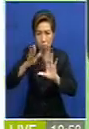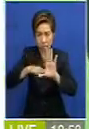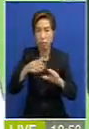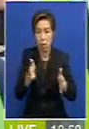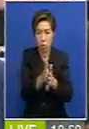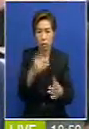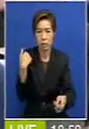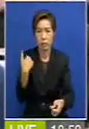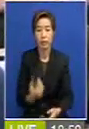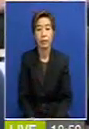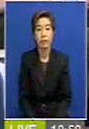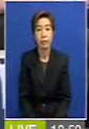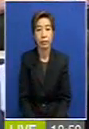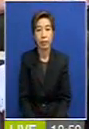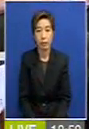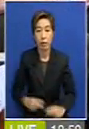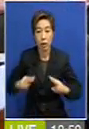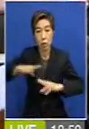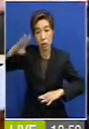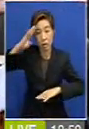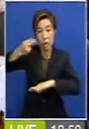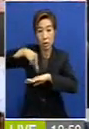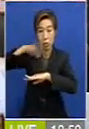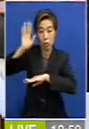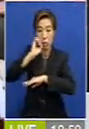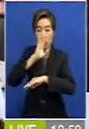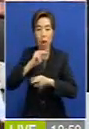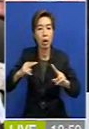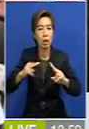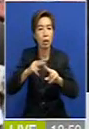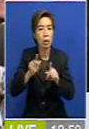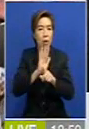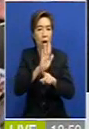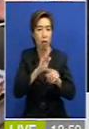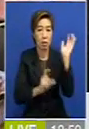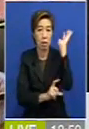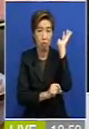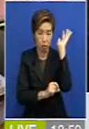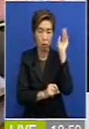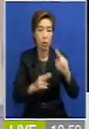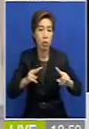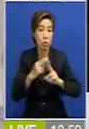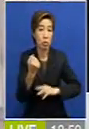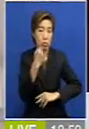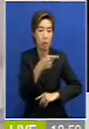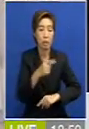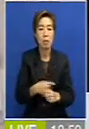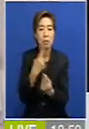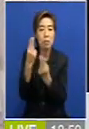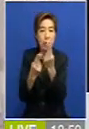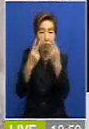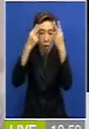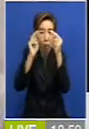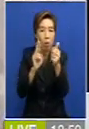ยโฆษกกระทรวงกลาโหมเผยรัฐมนตรีด้านความมั่นคงแห่งชาติสิงคโปร์เข้าเยี่ยมพลเอกประวิตรวงษ์สุวรรณ